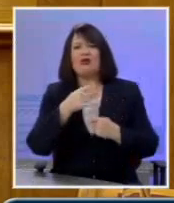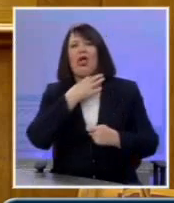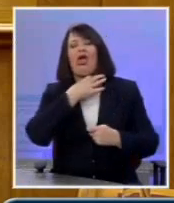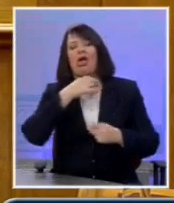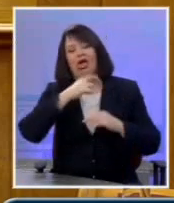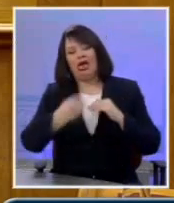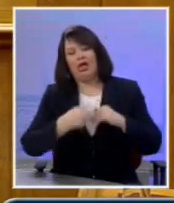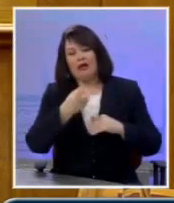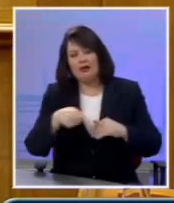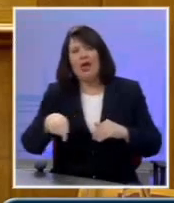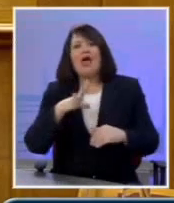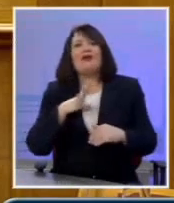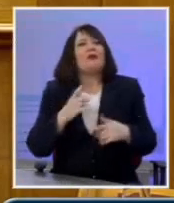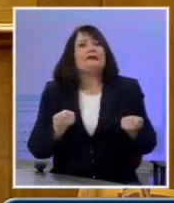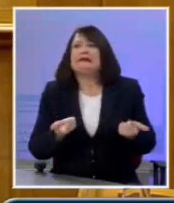στο Αιγαίο.